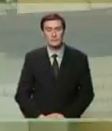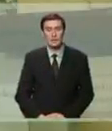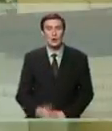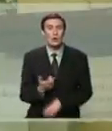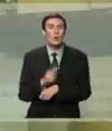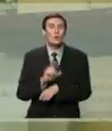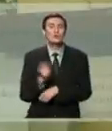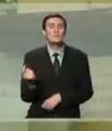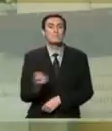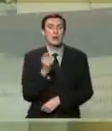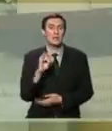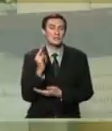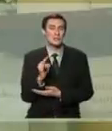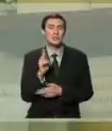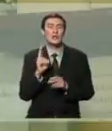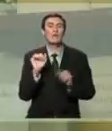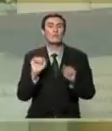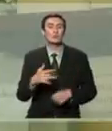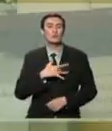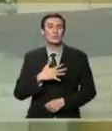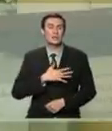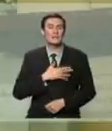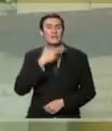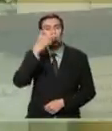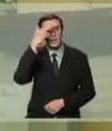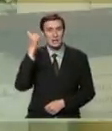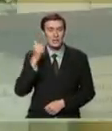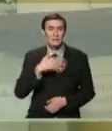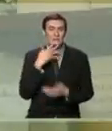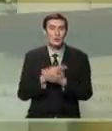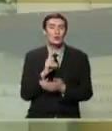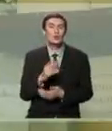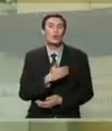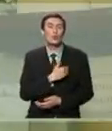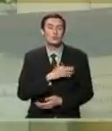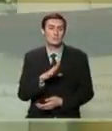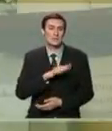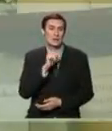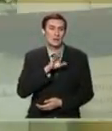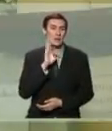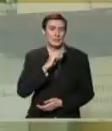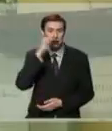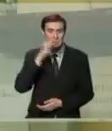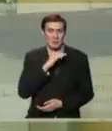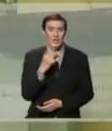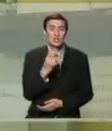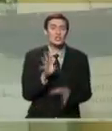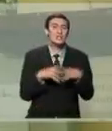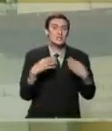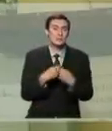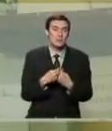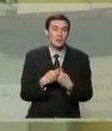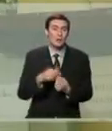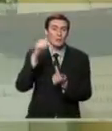Очень мало детей в Италии, которых можно усыновить по отношению к количеству пар, стремящихся стать родителями. На 4 семьи приходится,